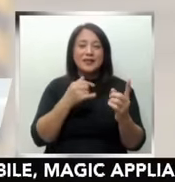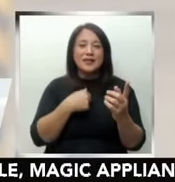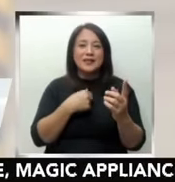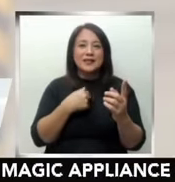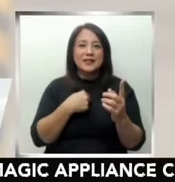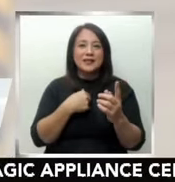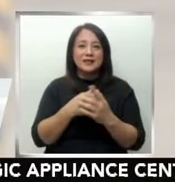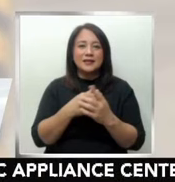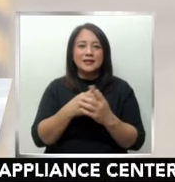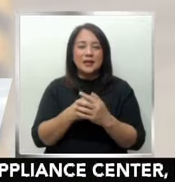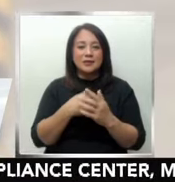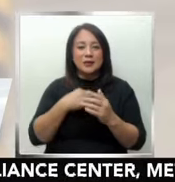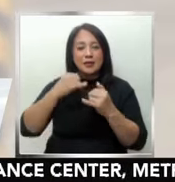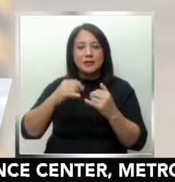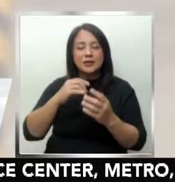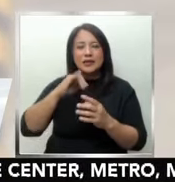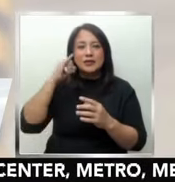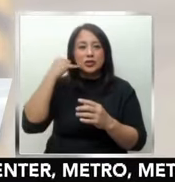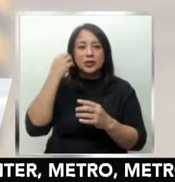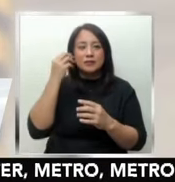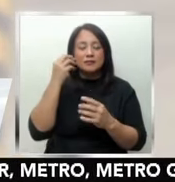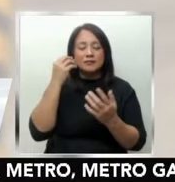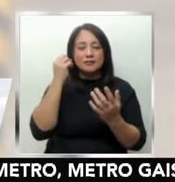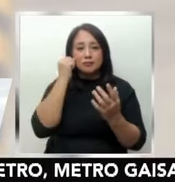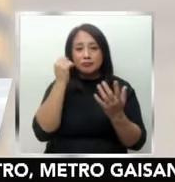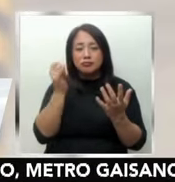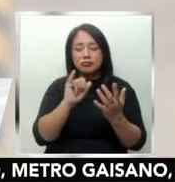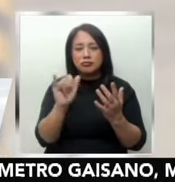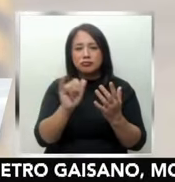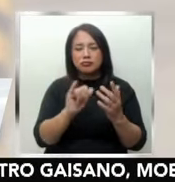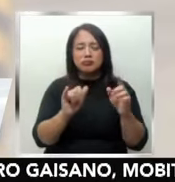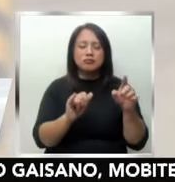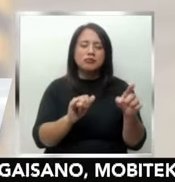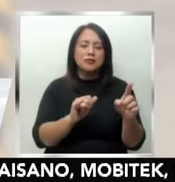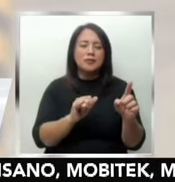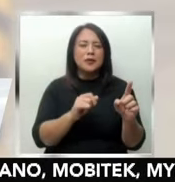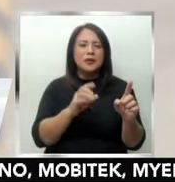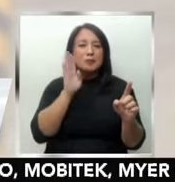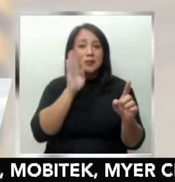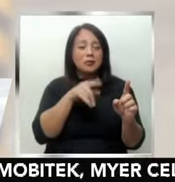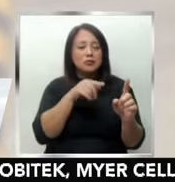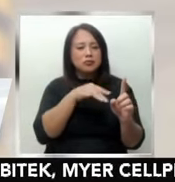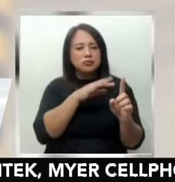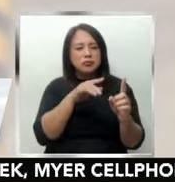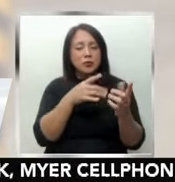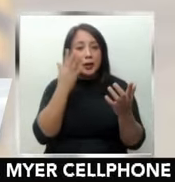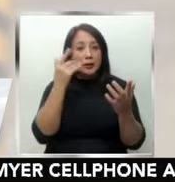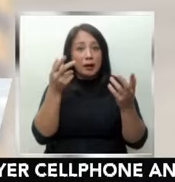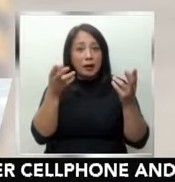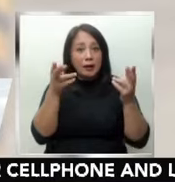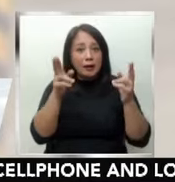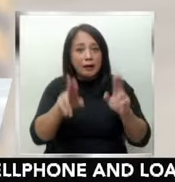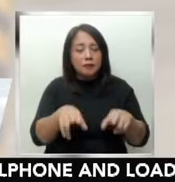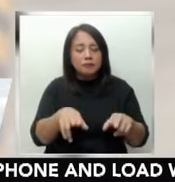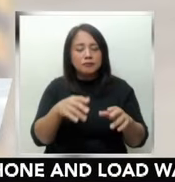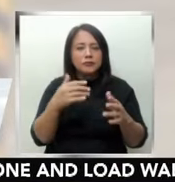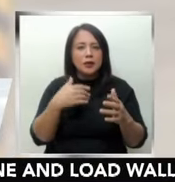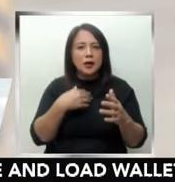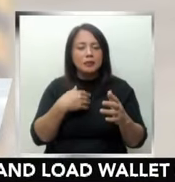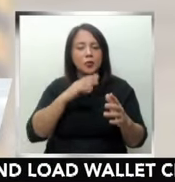kapatid na si John Matthew estudyante ng adams University na namatay matapos umilalim sa welcome